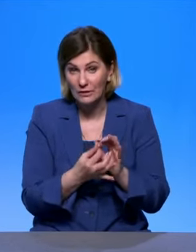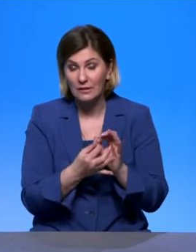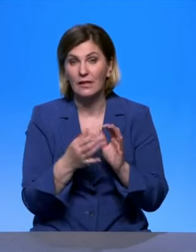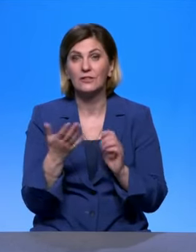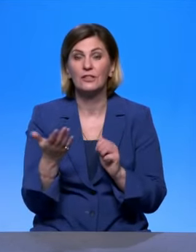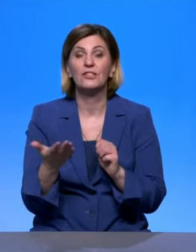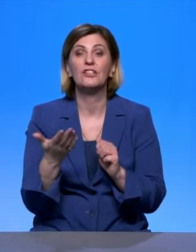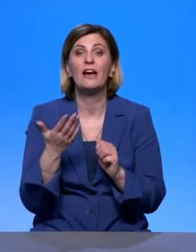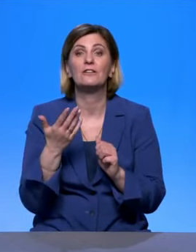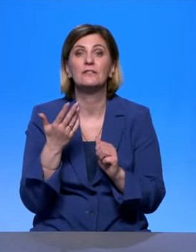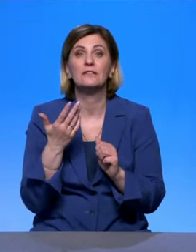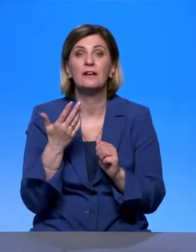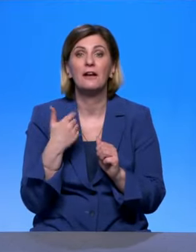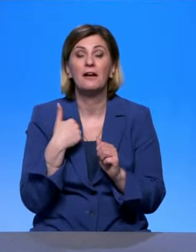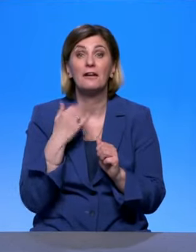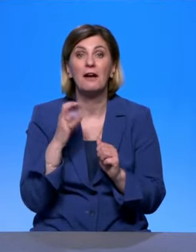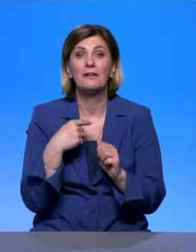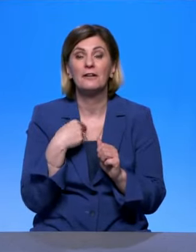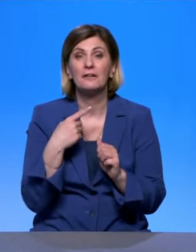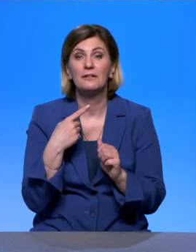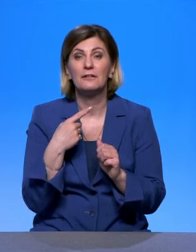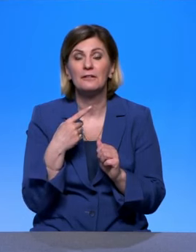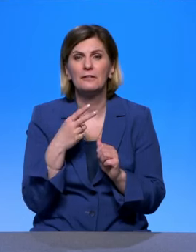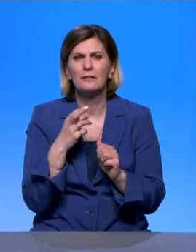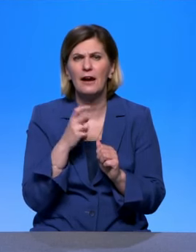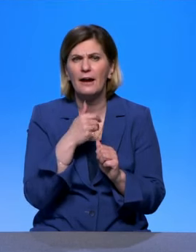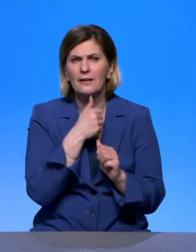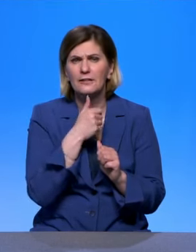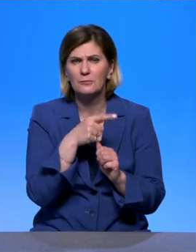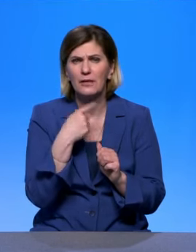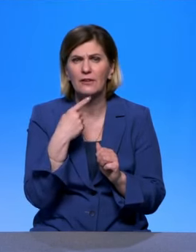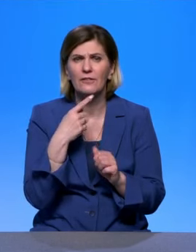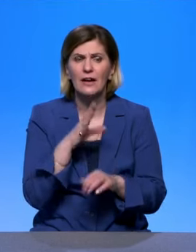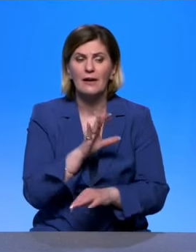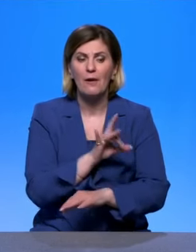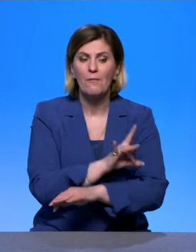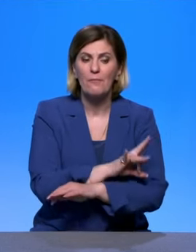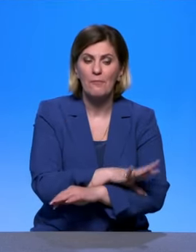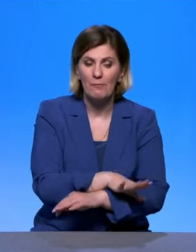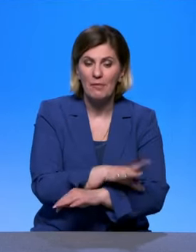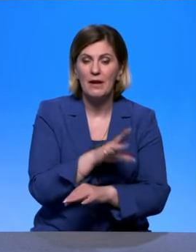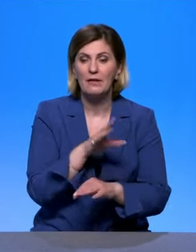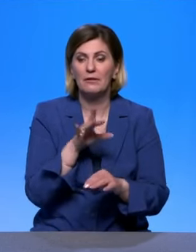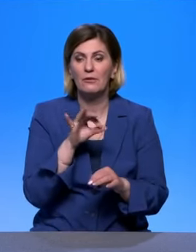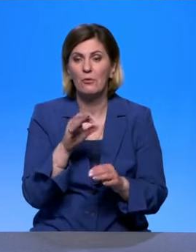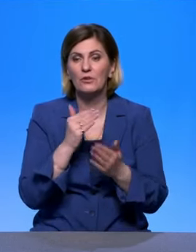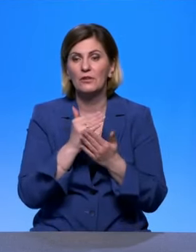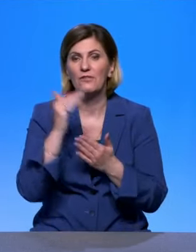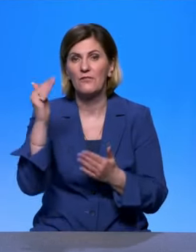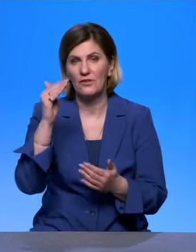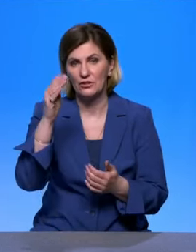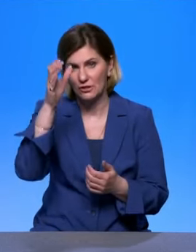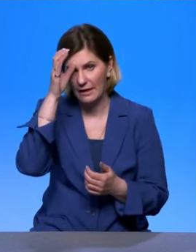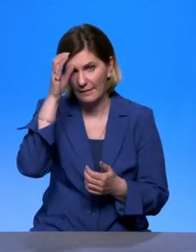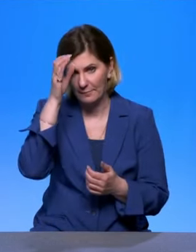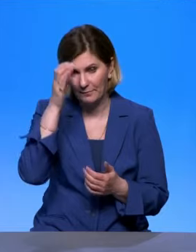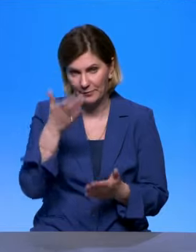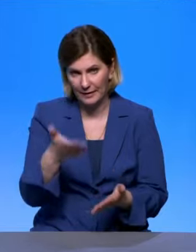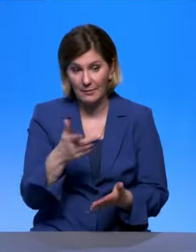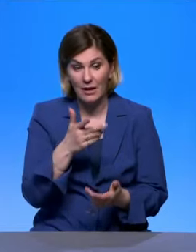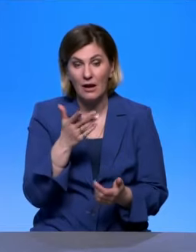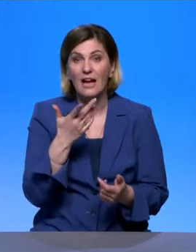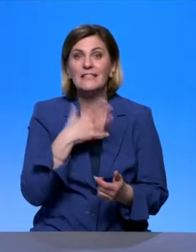говорил, ну, детей бедных от высшего образования. Зачем оно всем нужно? Вот идите там